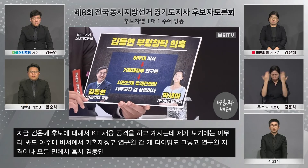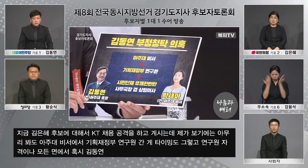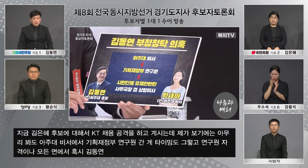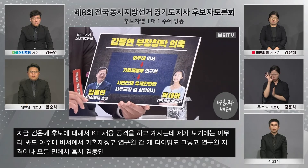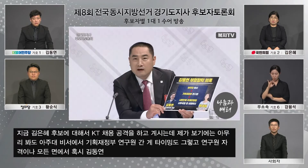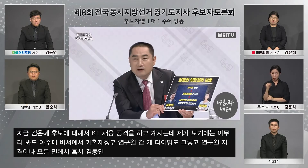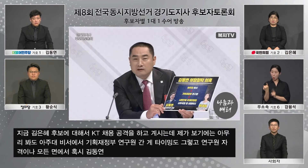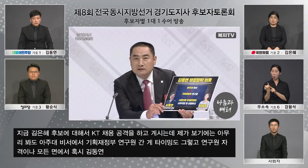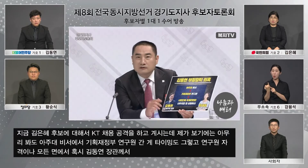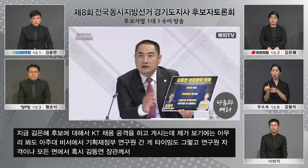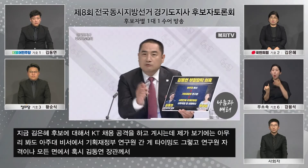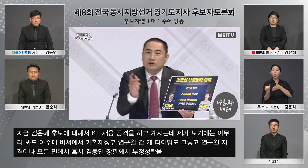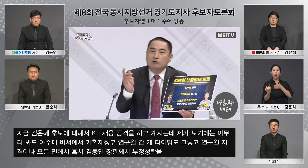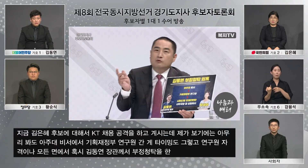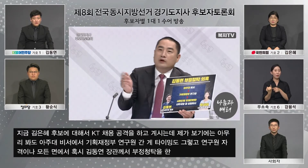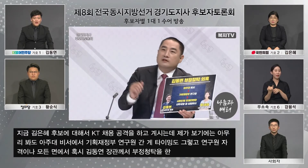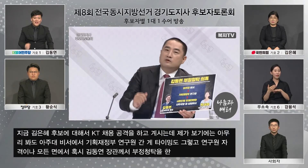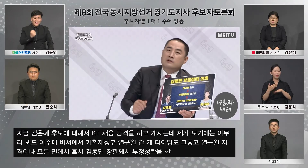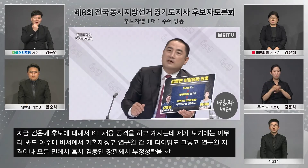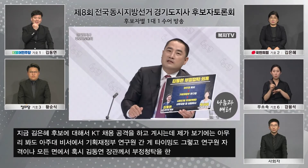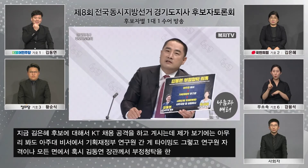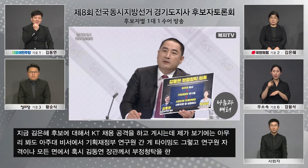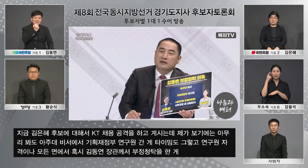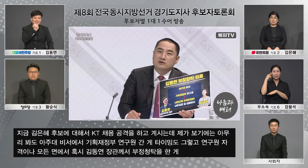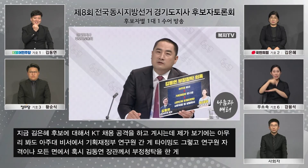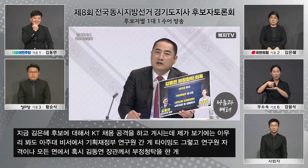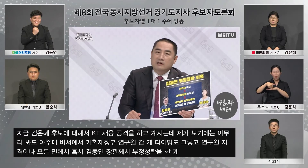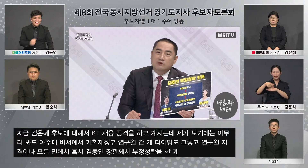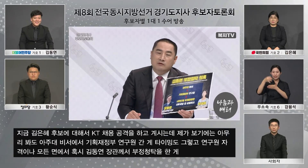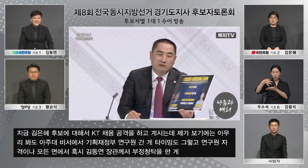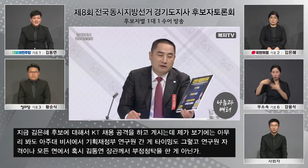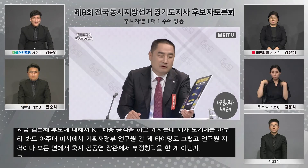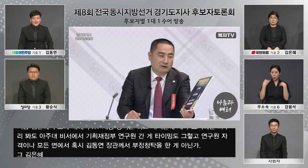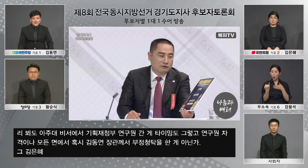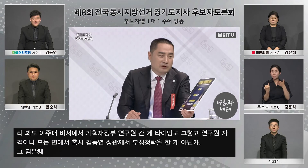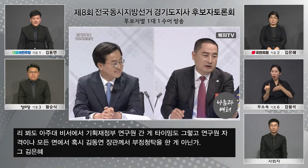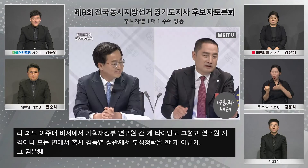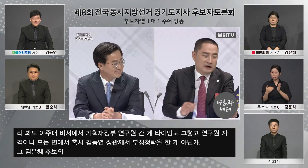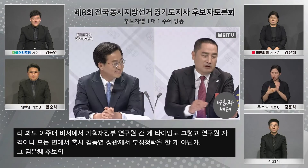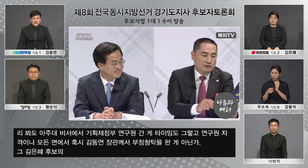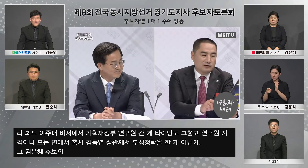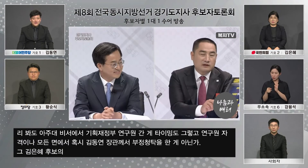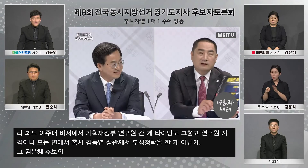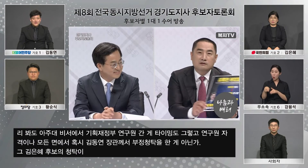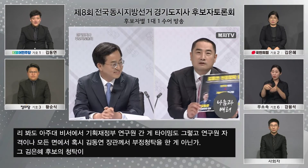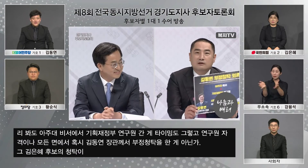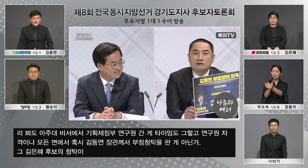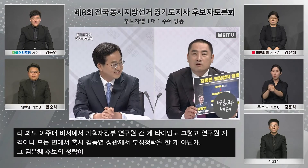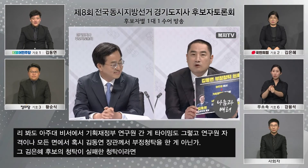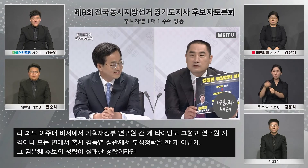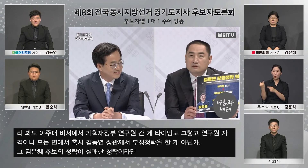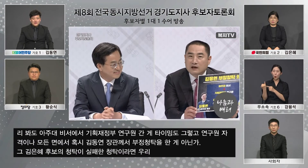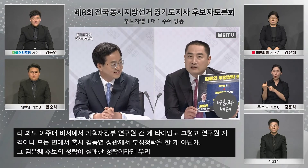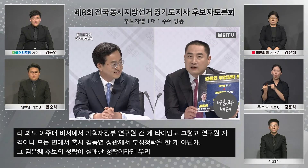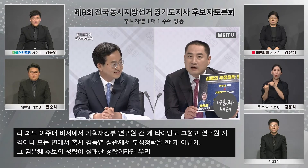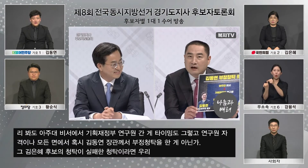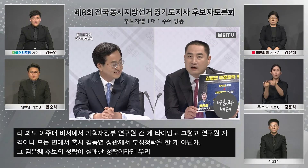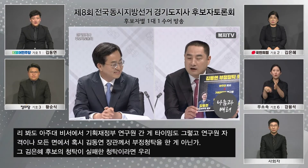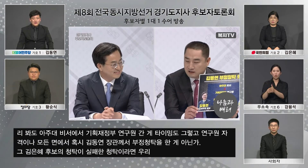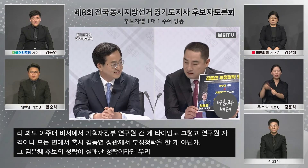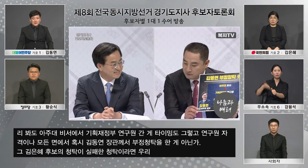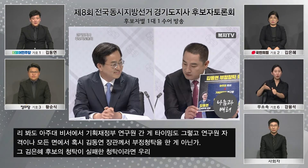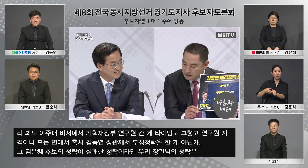아닌가? 그 김은혜 후보의 청탁이 실패한 청탁이라면 우리 장관님의 청탁은 성공한 청탁